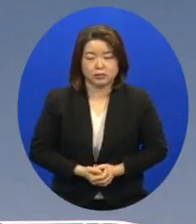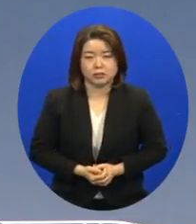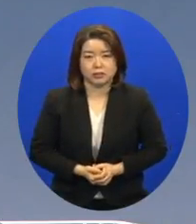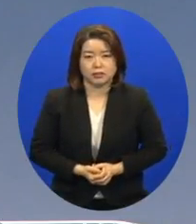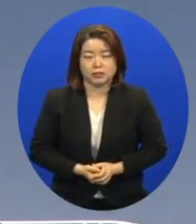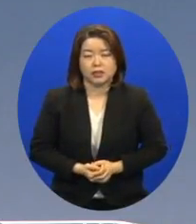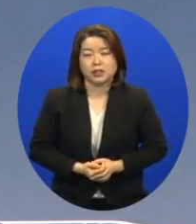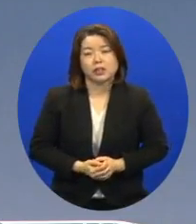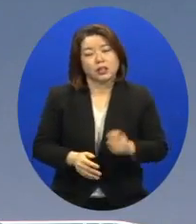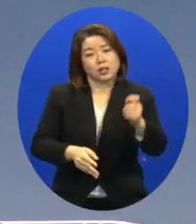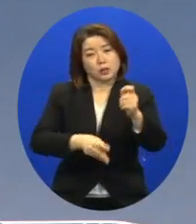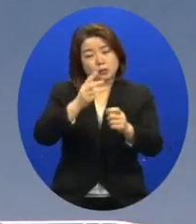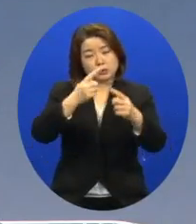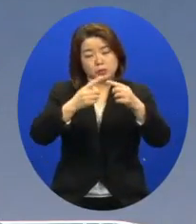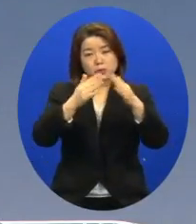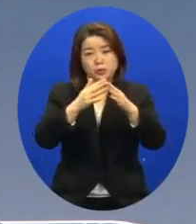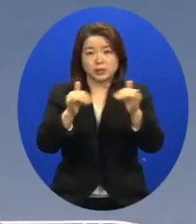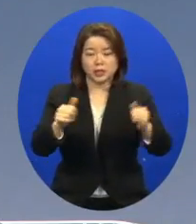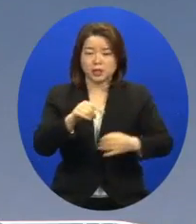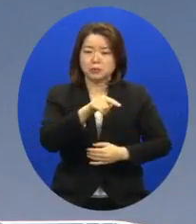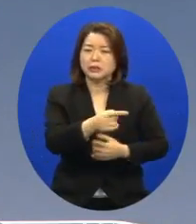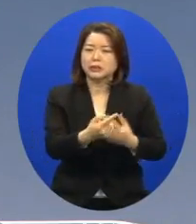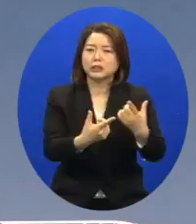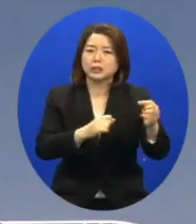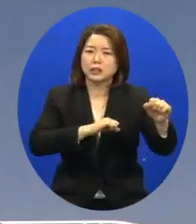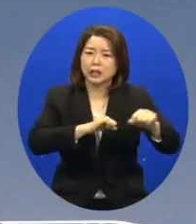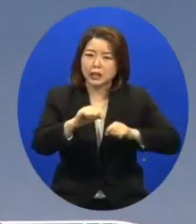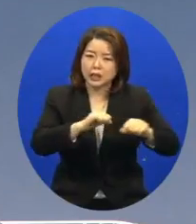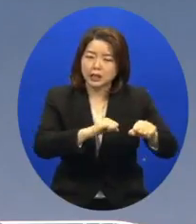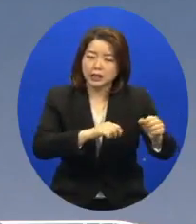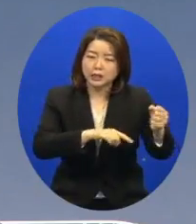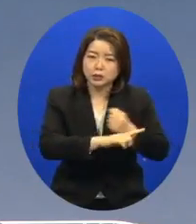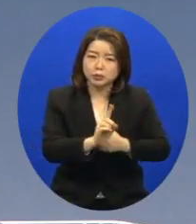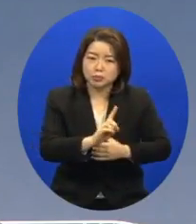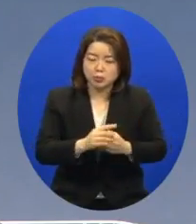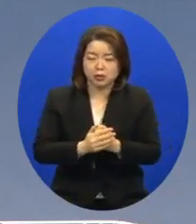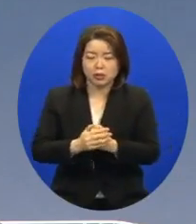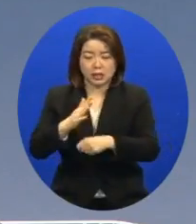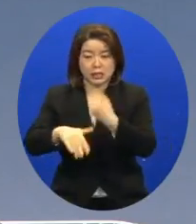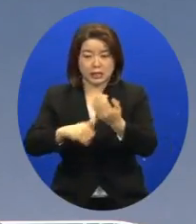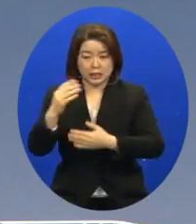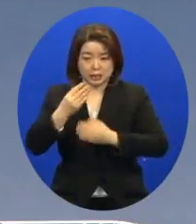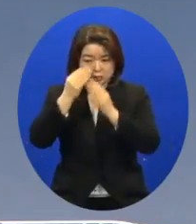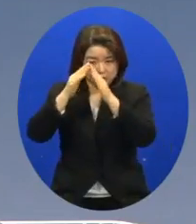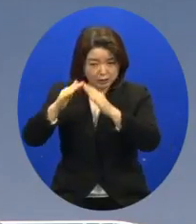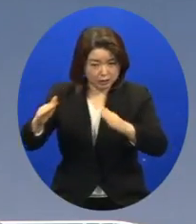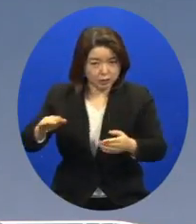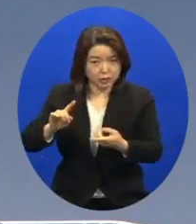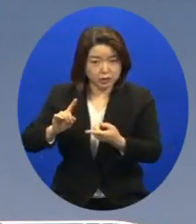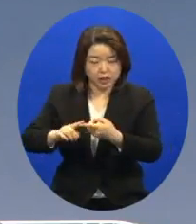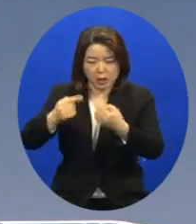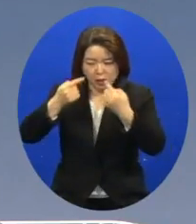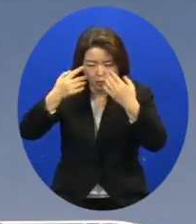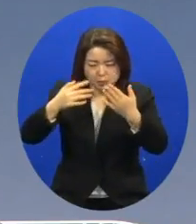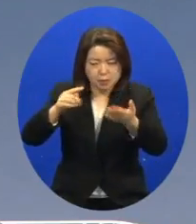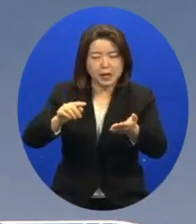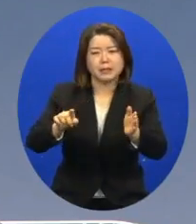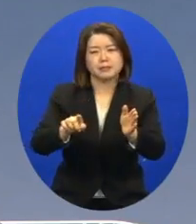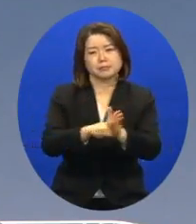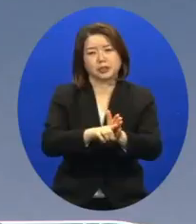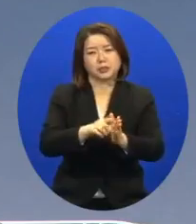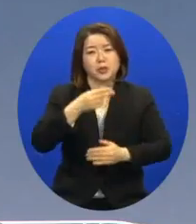고린도 교인들이 그와 같이 한 것은 그들이 하나님의 성전 이라는 사실에 대한 분명한 믿음이